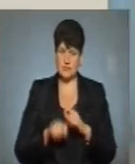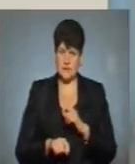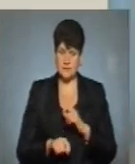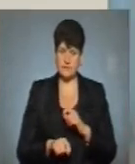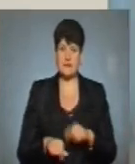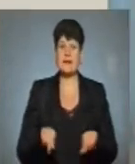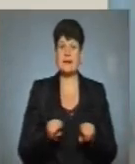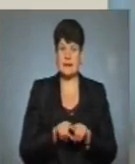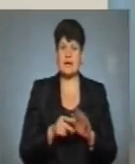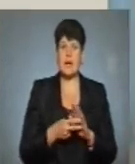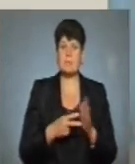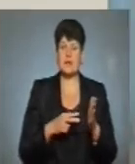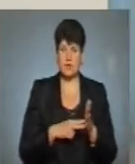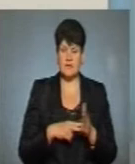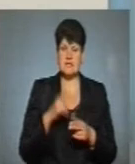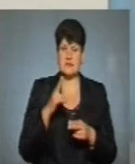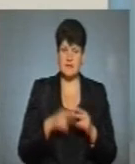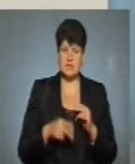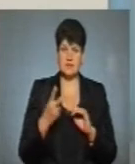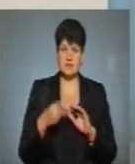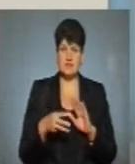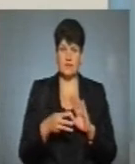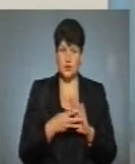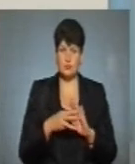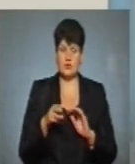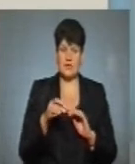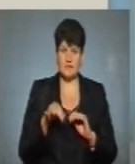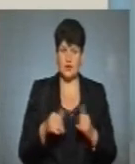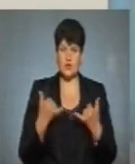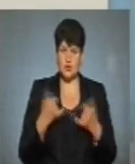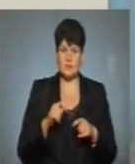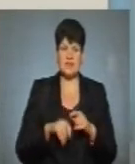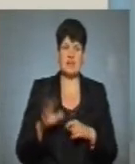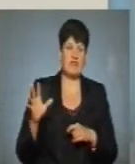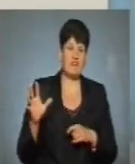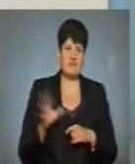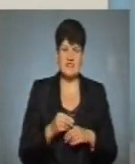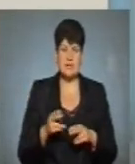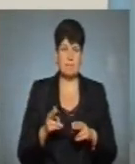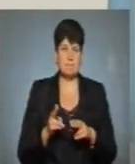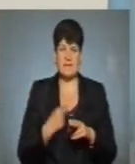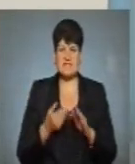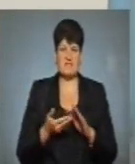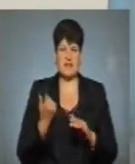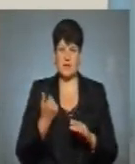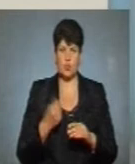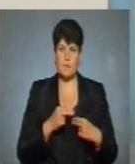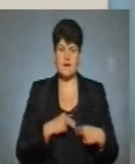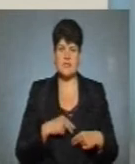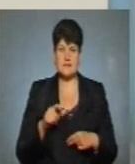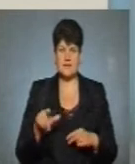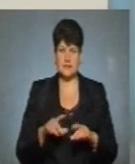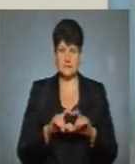як планували, завершили 28 травня сьогодні тестувати всіх, без винятку працівників дошкільних